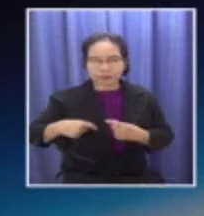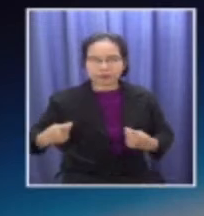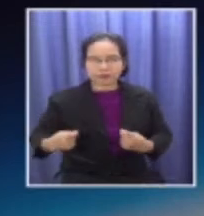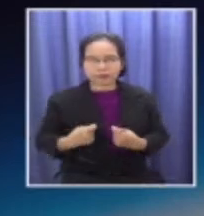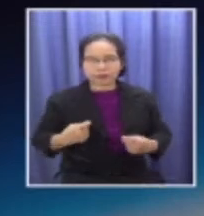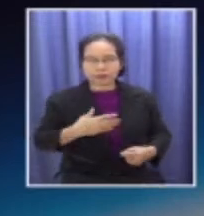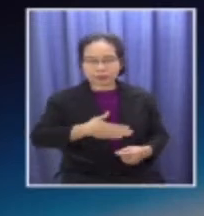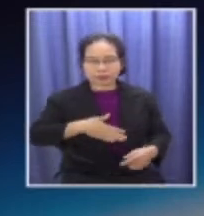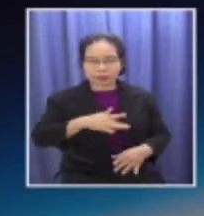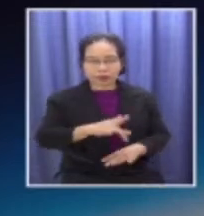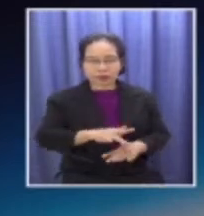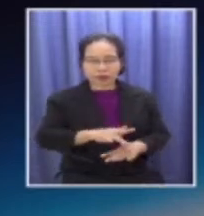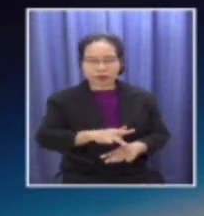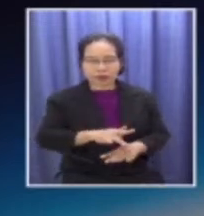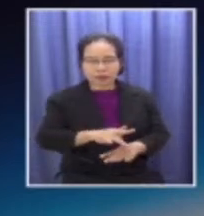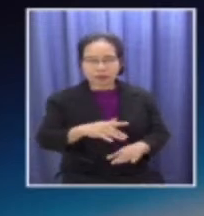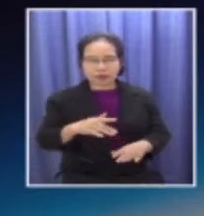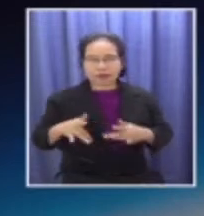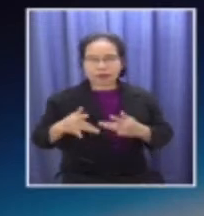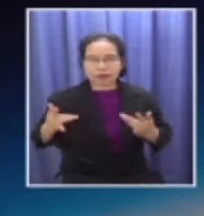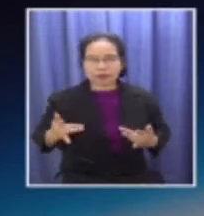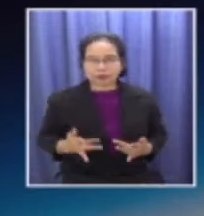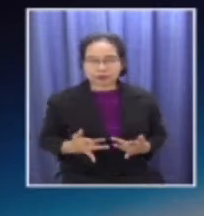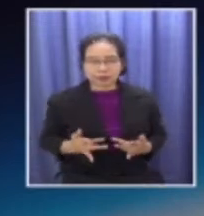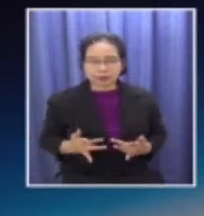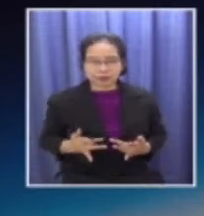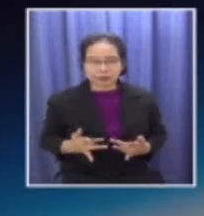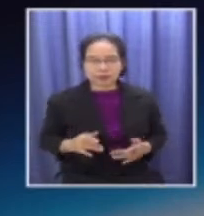yasrawo se fayen bone cheyen